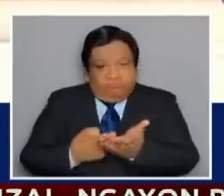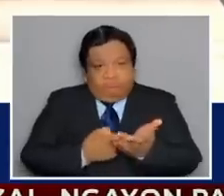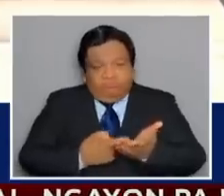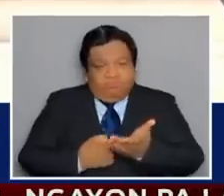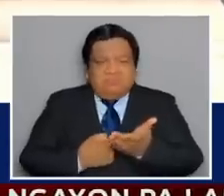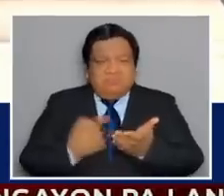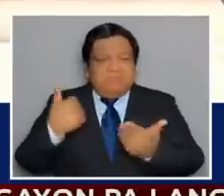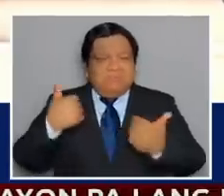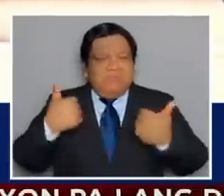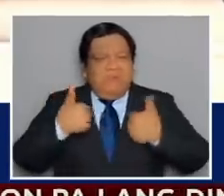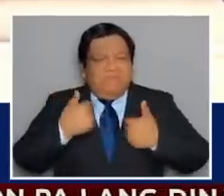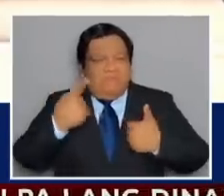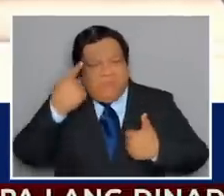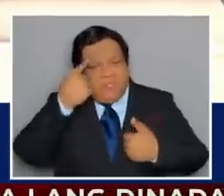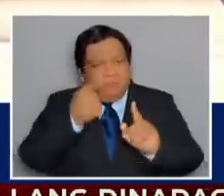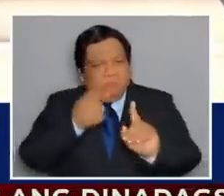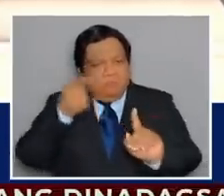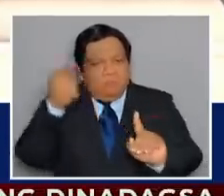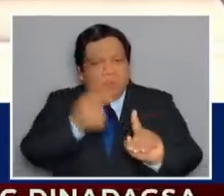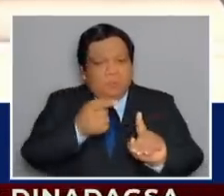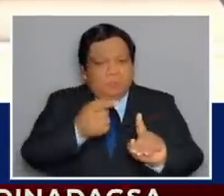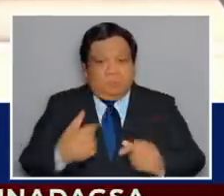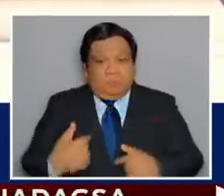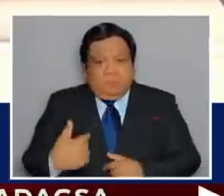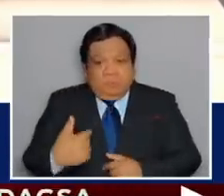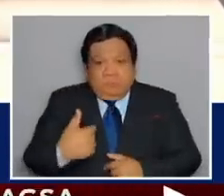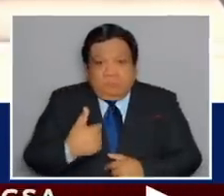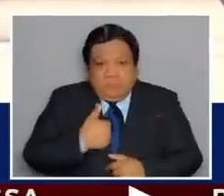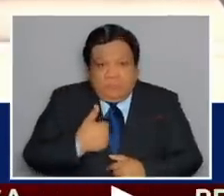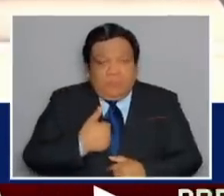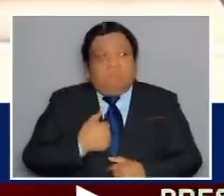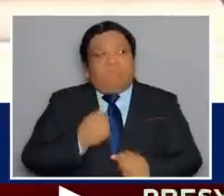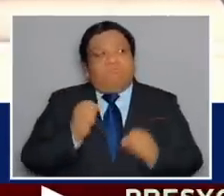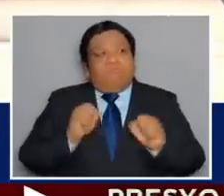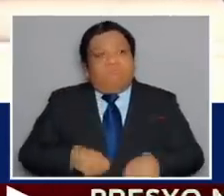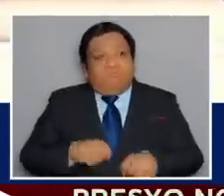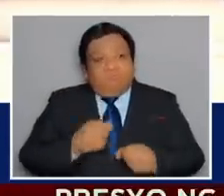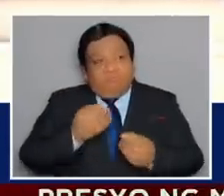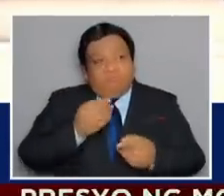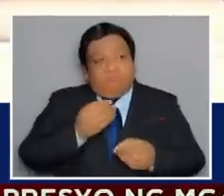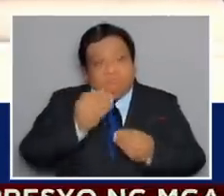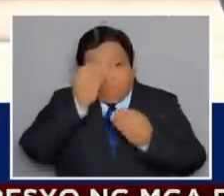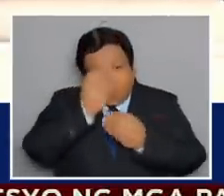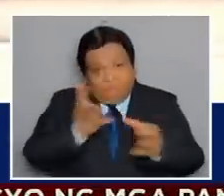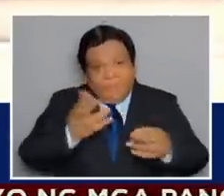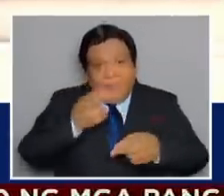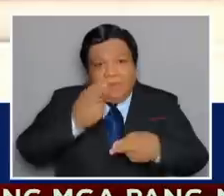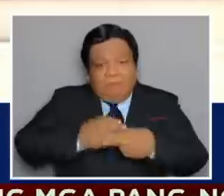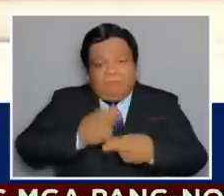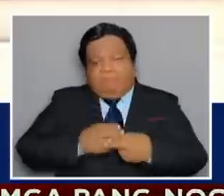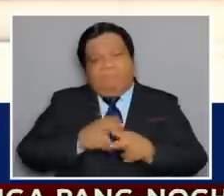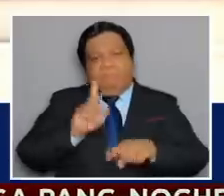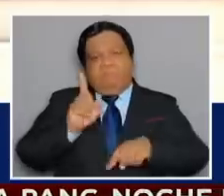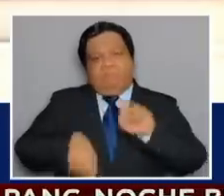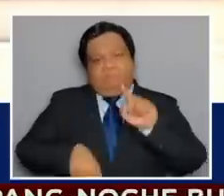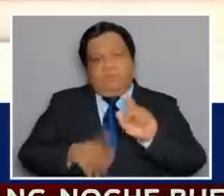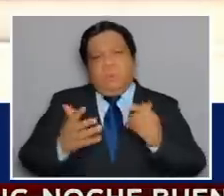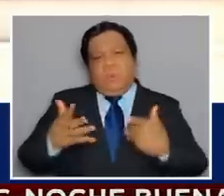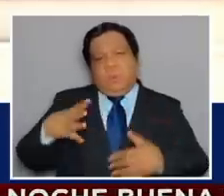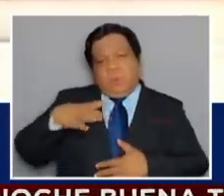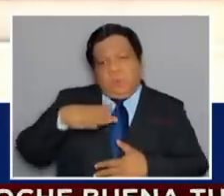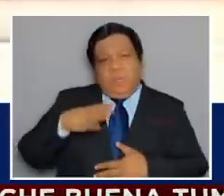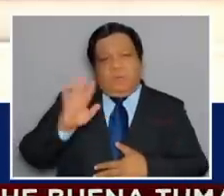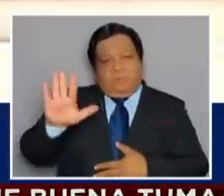Subalit, I'm not at liberty to say to you kung ano yung mga pangalan o kakikilanlan. Hahayaan po natin ang DOJ